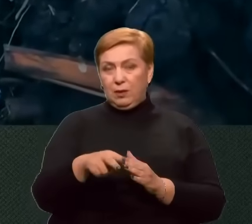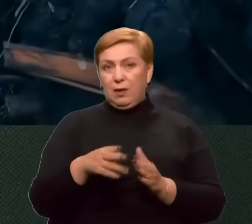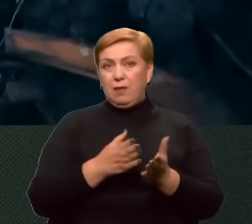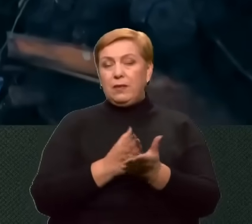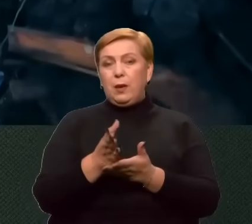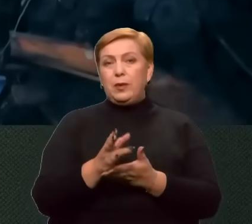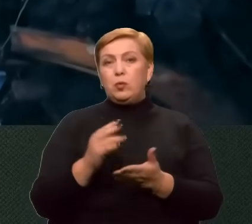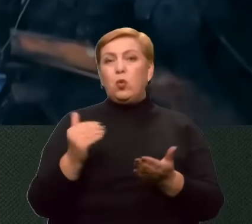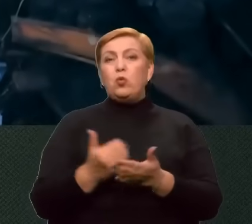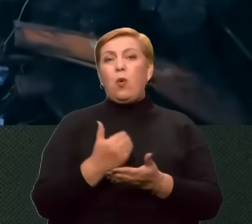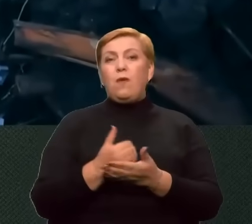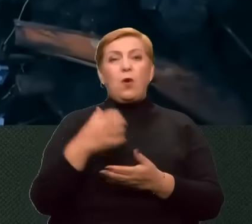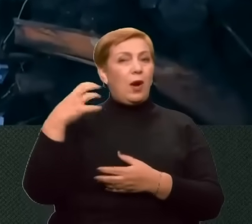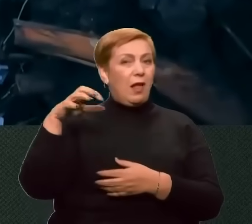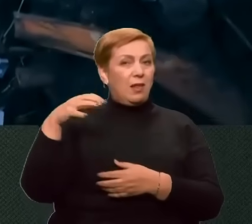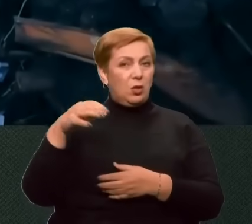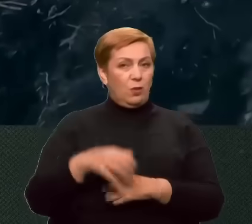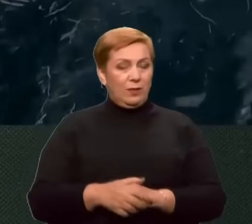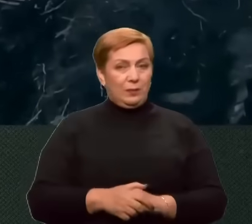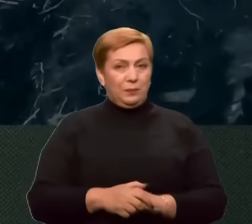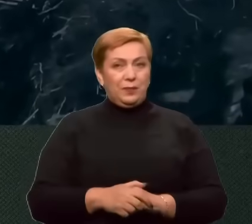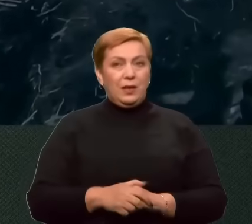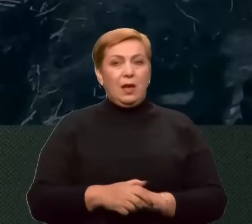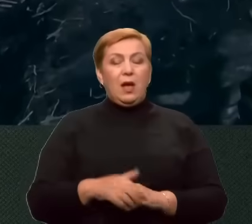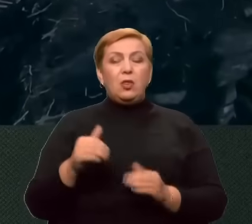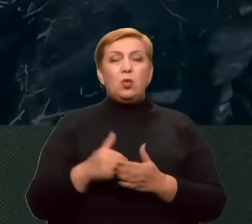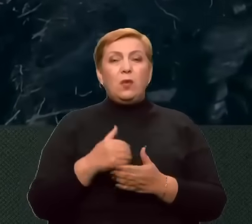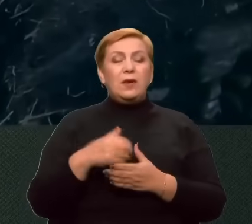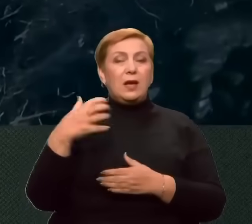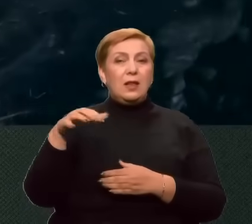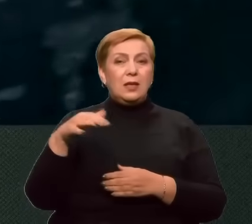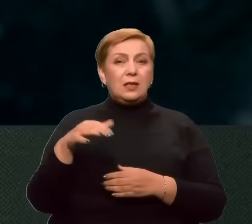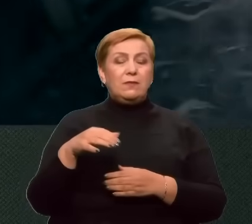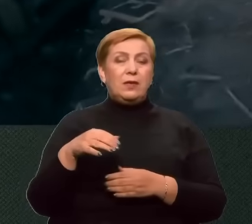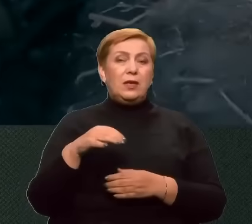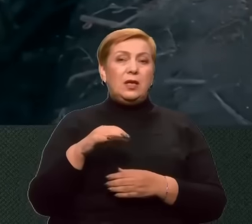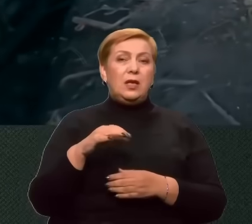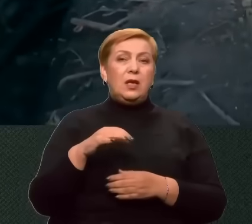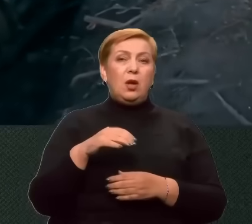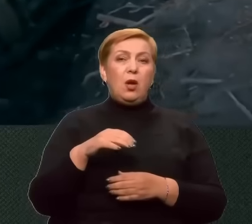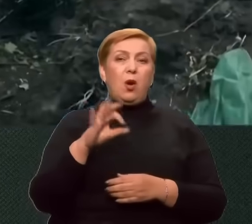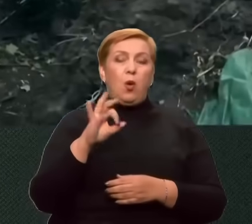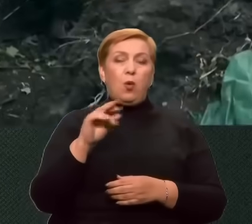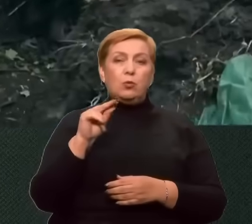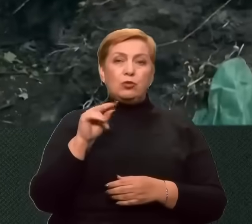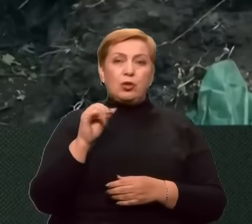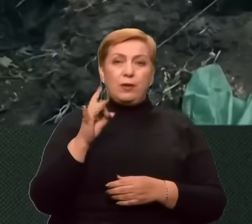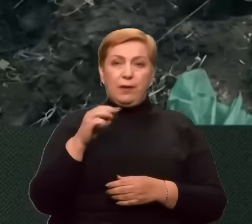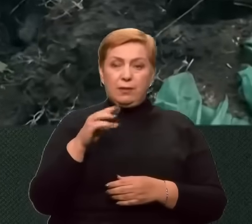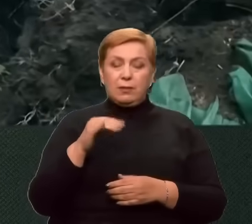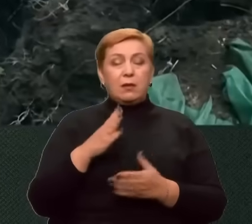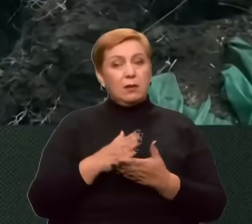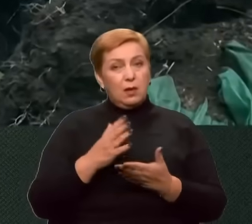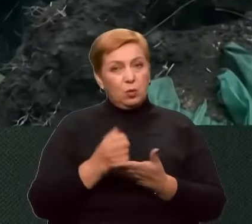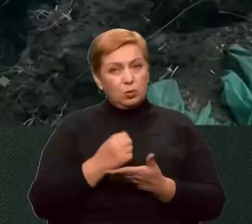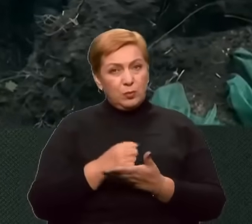Новокалинова. Тут варто говорити про те, що в районі Новокалинова і Черетного є певні тактичні успіхи окупантів.